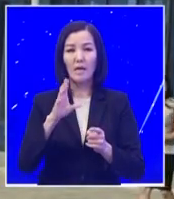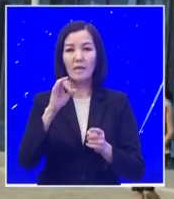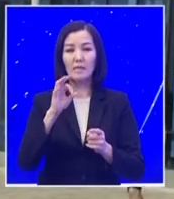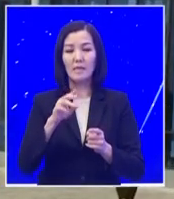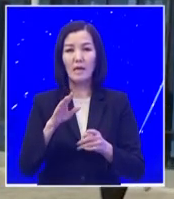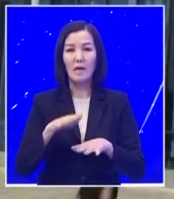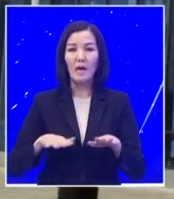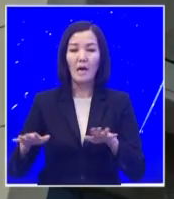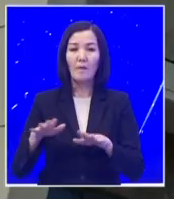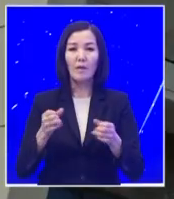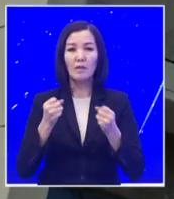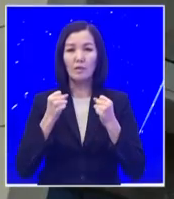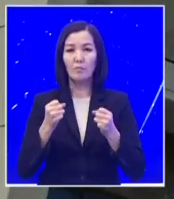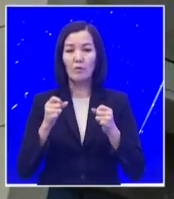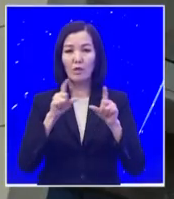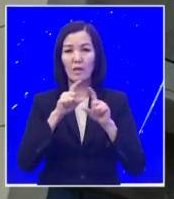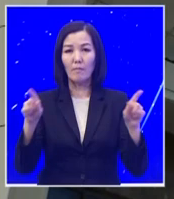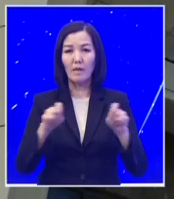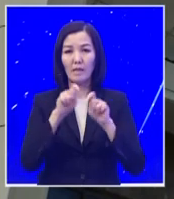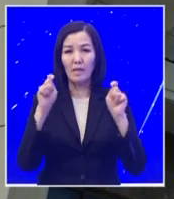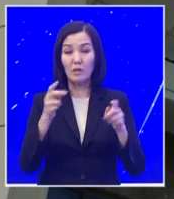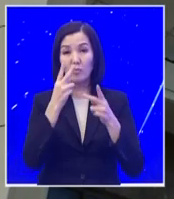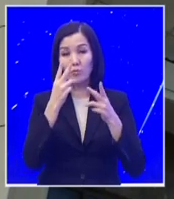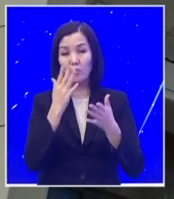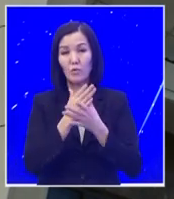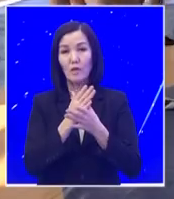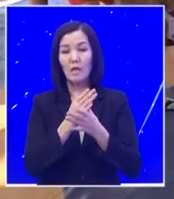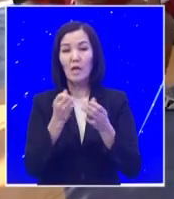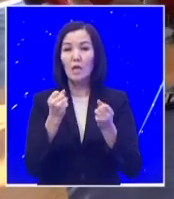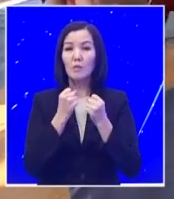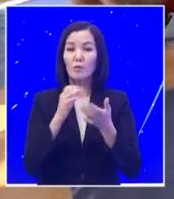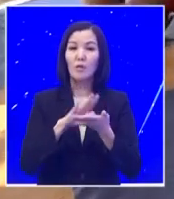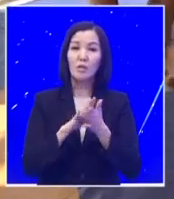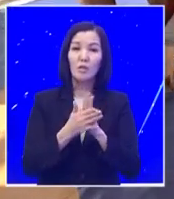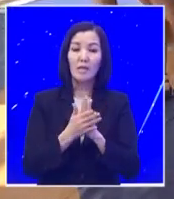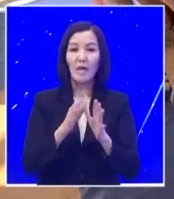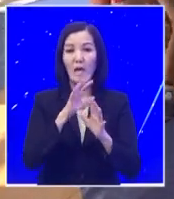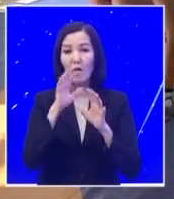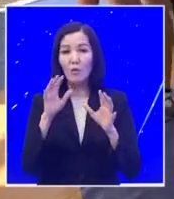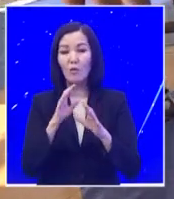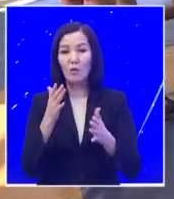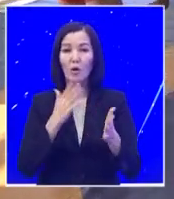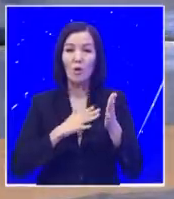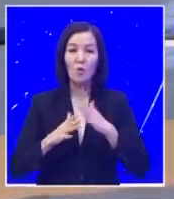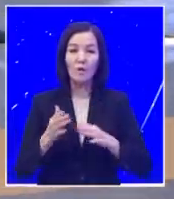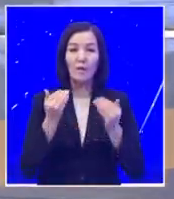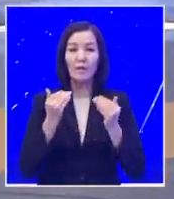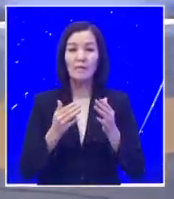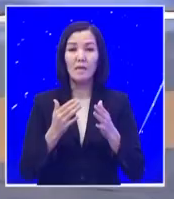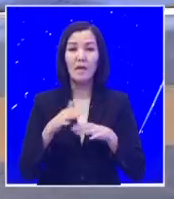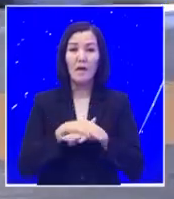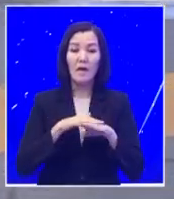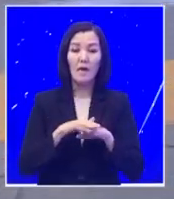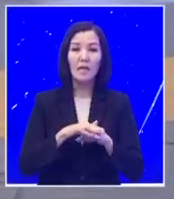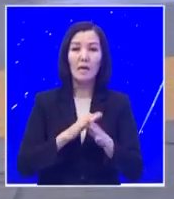аймақта спорттық сан ғимараттардың ашылуына куә болды. Спортқа жасалған жан-жақты қамқорлыққа қуанды. Қазір олар халыққа